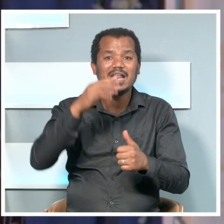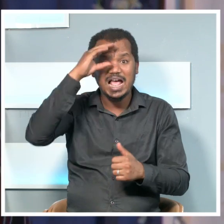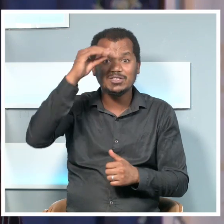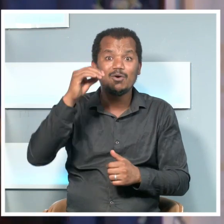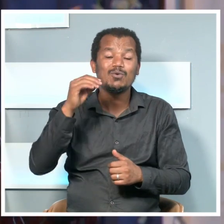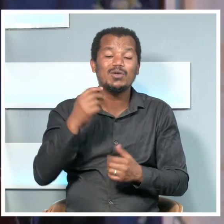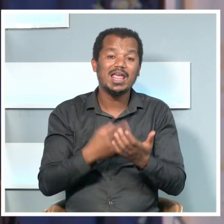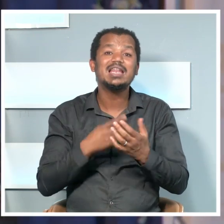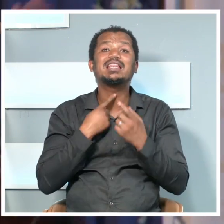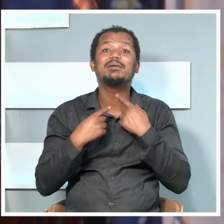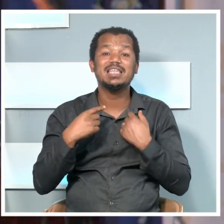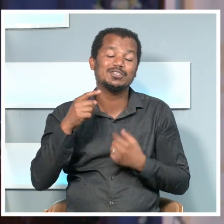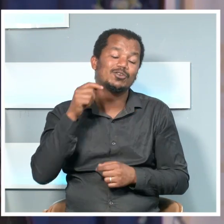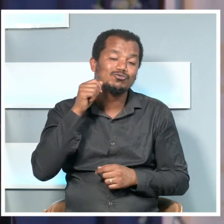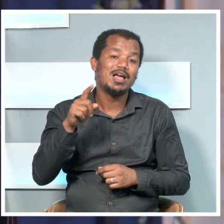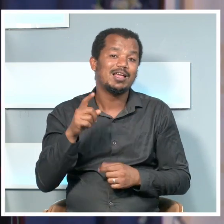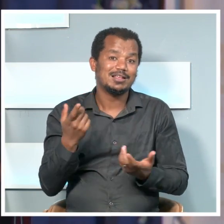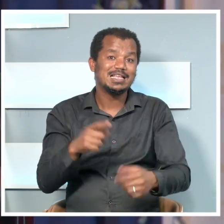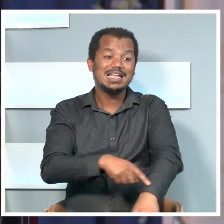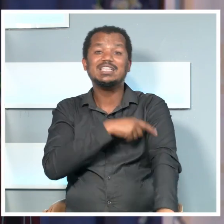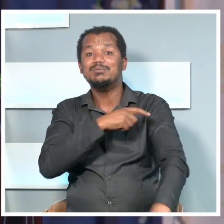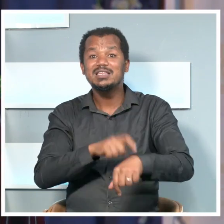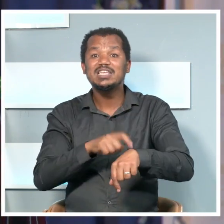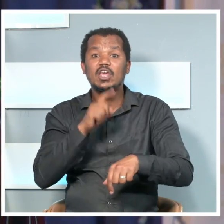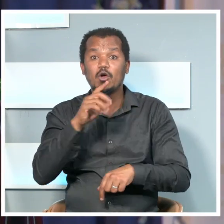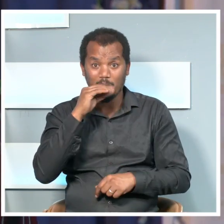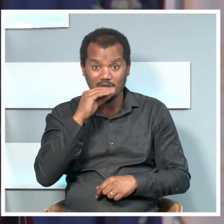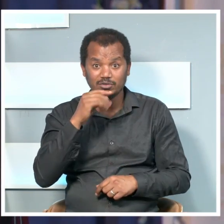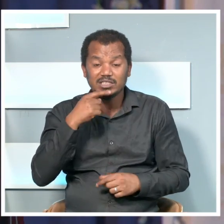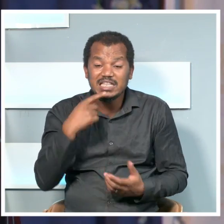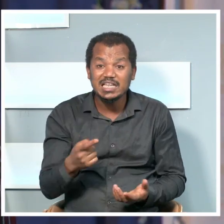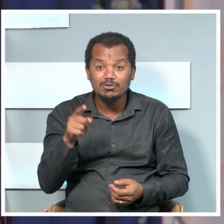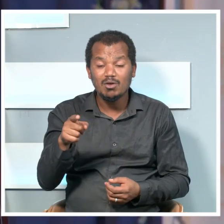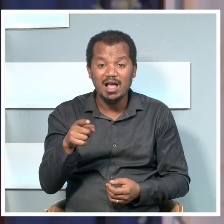تجيه نيتا من يجب رجم جزينا عن المعارج ستل